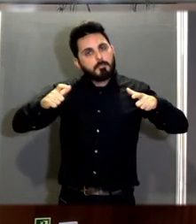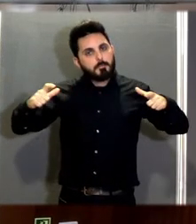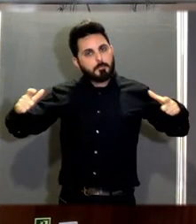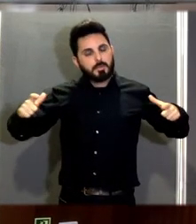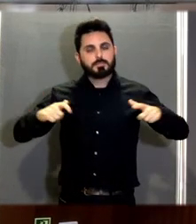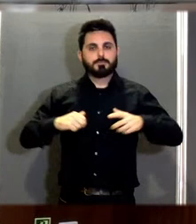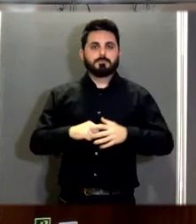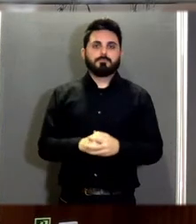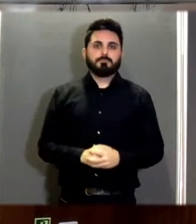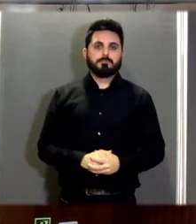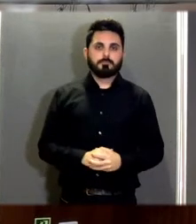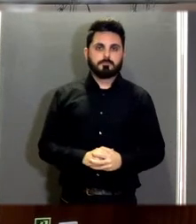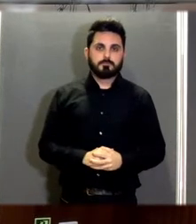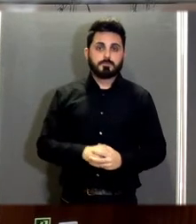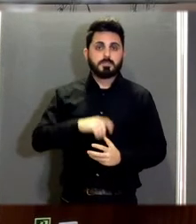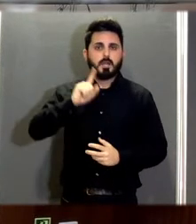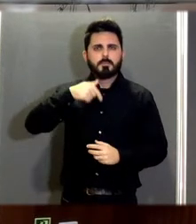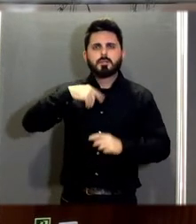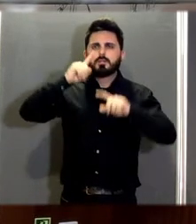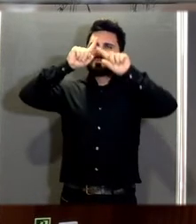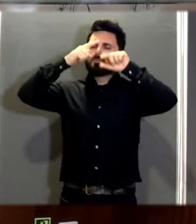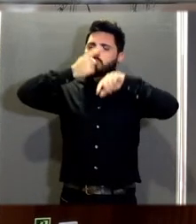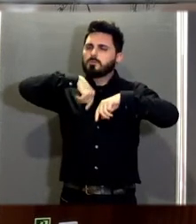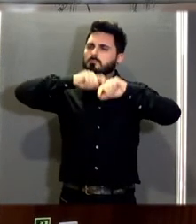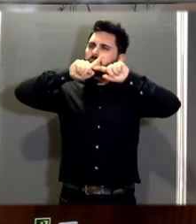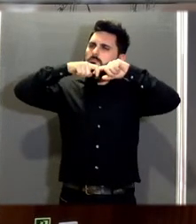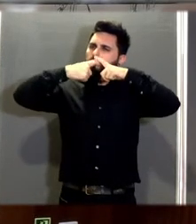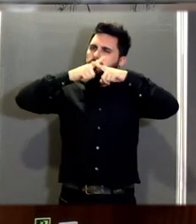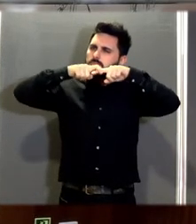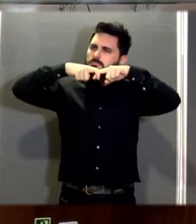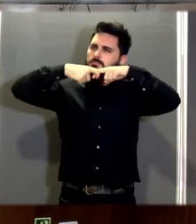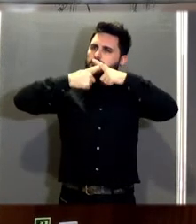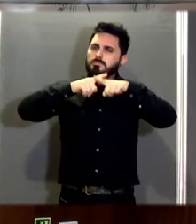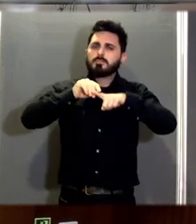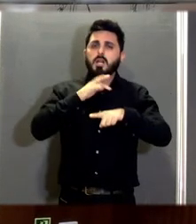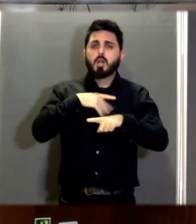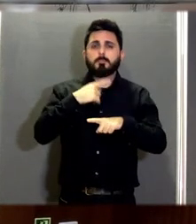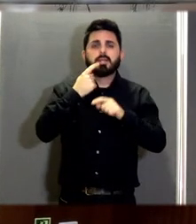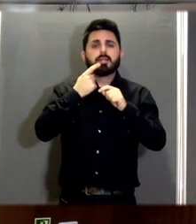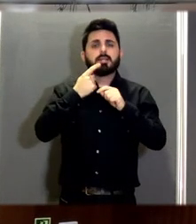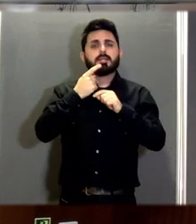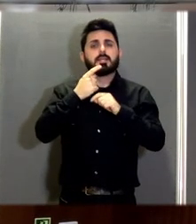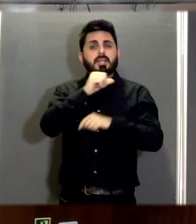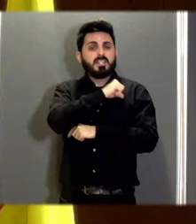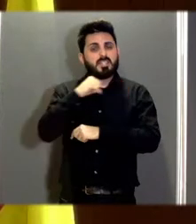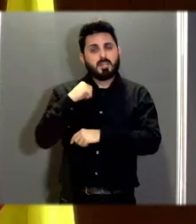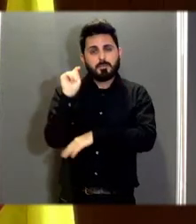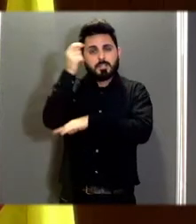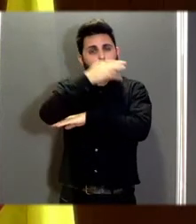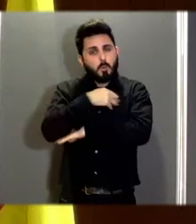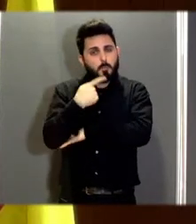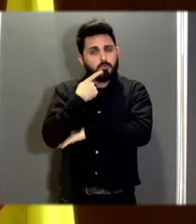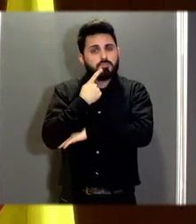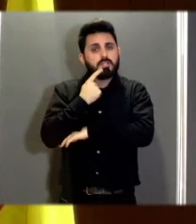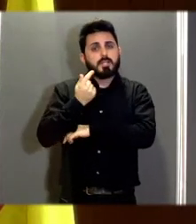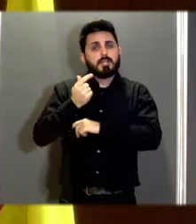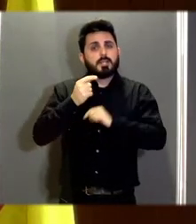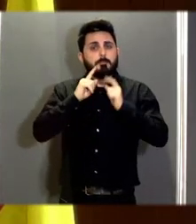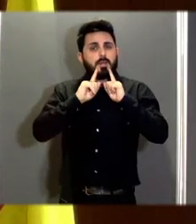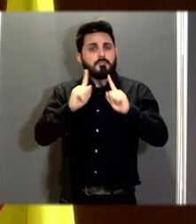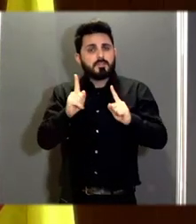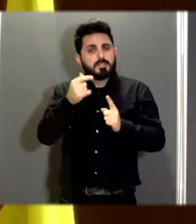reflexions en el sentit que la independència no és només un tema de guanys econòmics, és també un procés d'emancipació, un